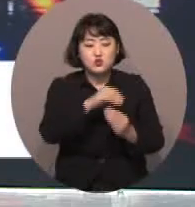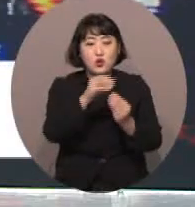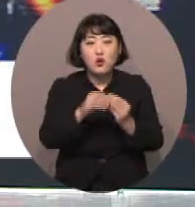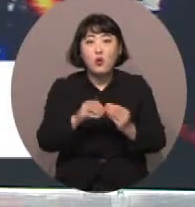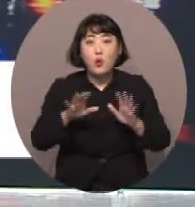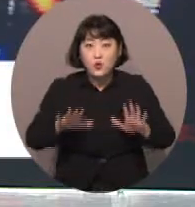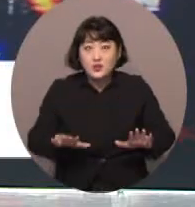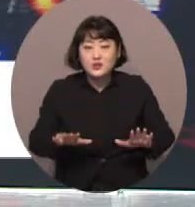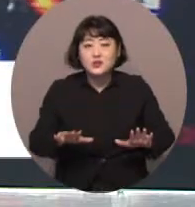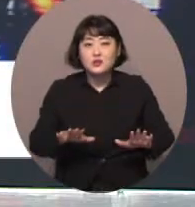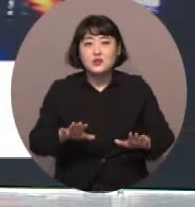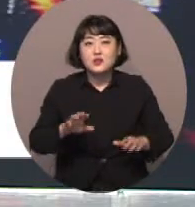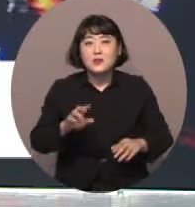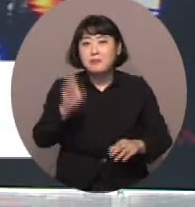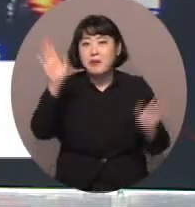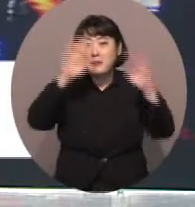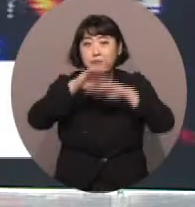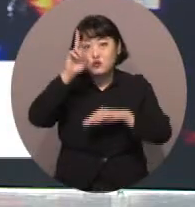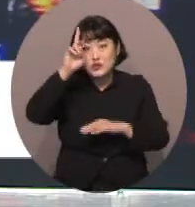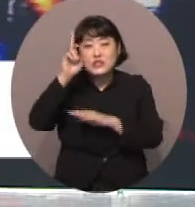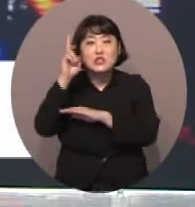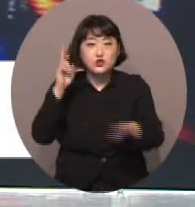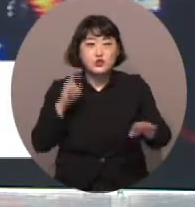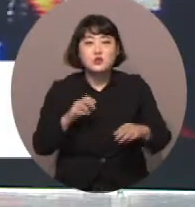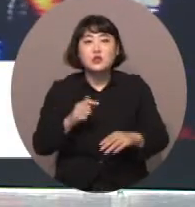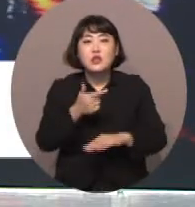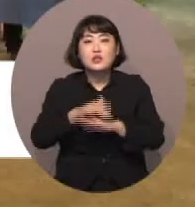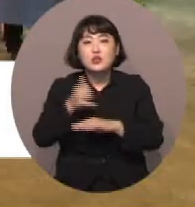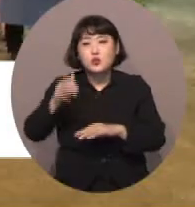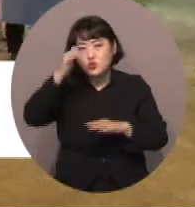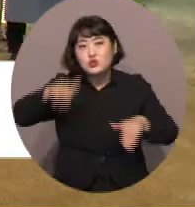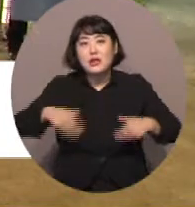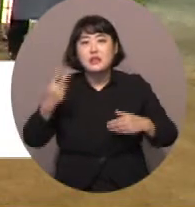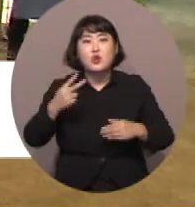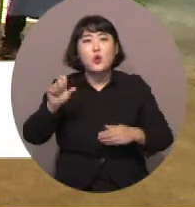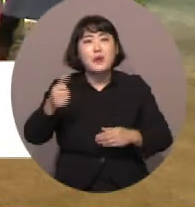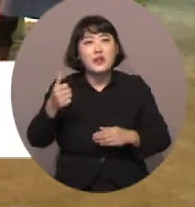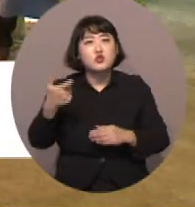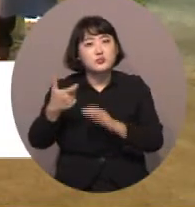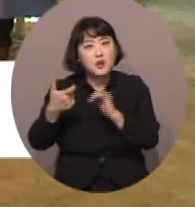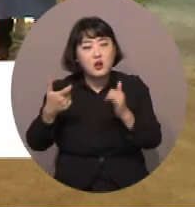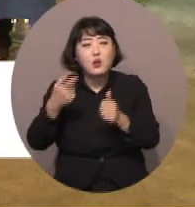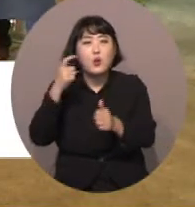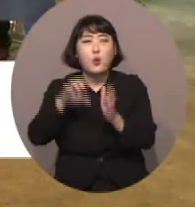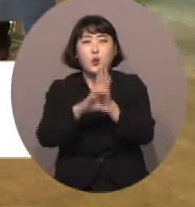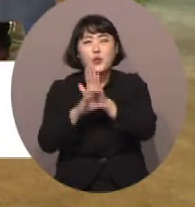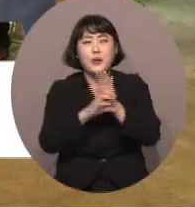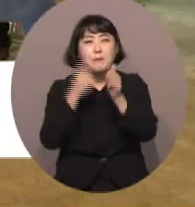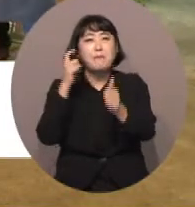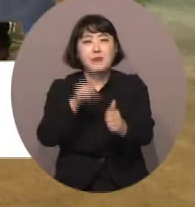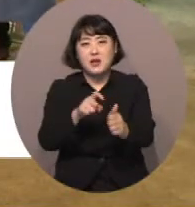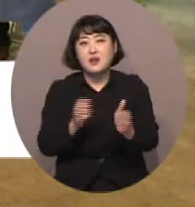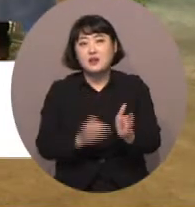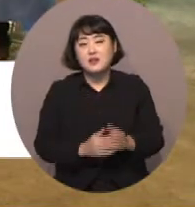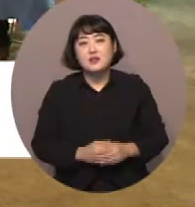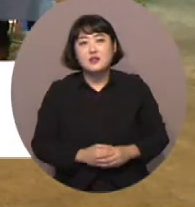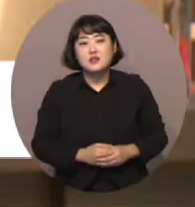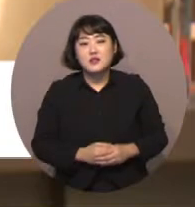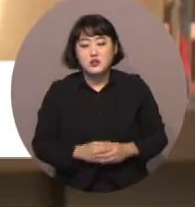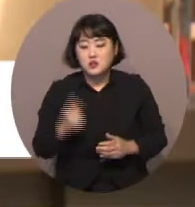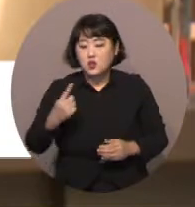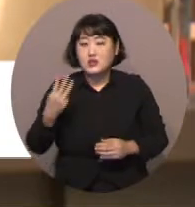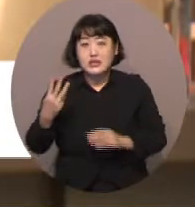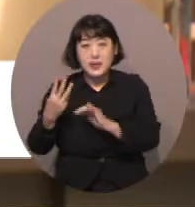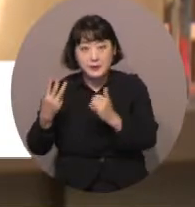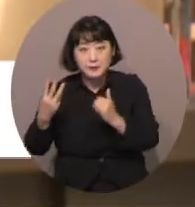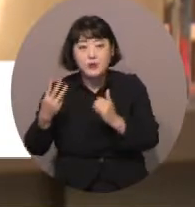추석 당일인 오늘 영식이준 대전과 세종 충남에서는 2500 예수명이 코로나19에 감염됐습니다 대전에서는 천